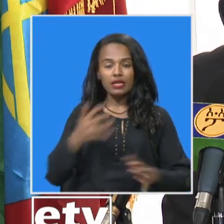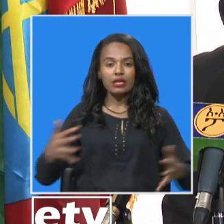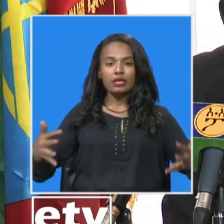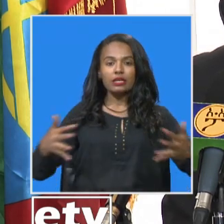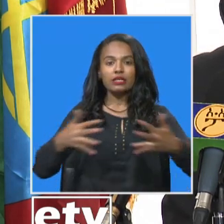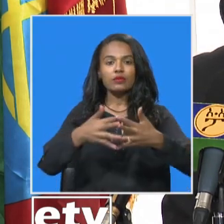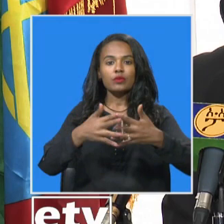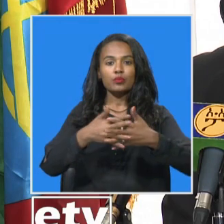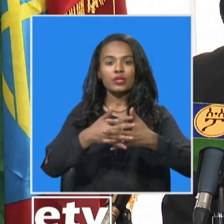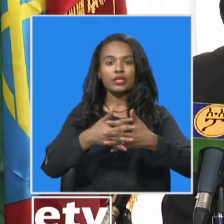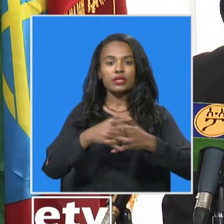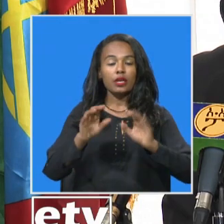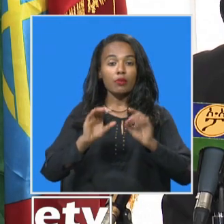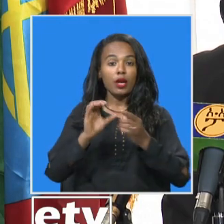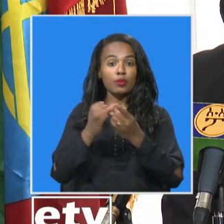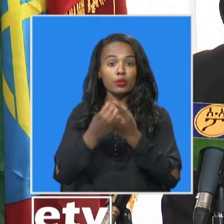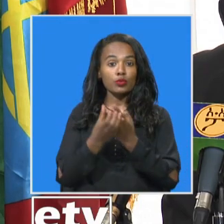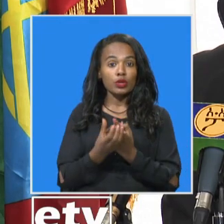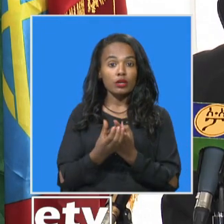ትብብር የሚያደርግበት ሁኔታ